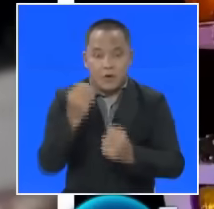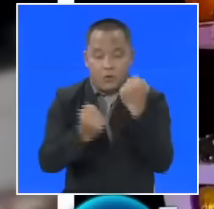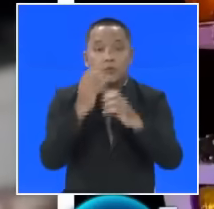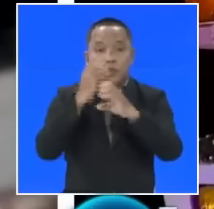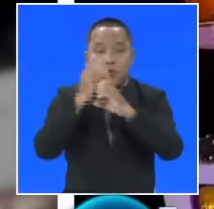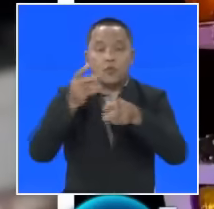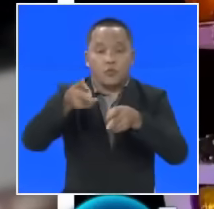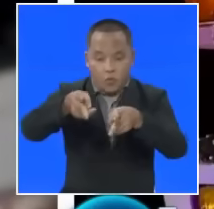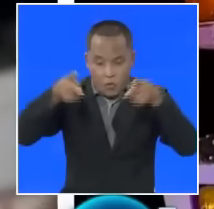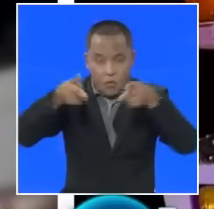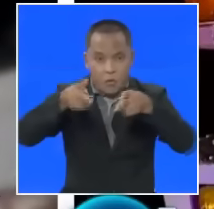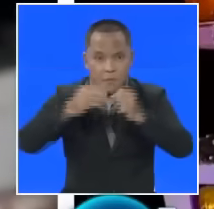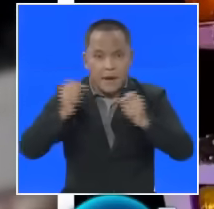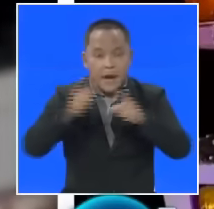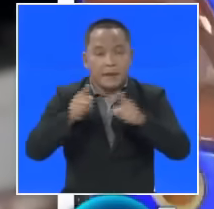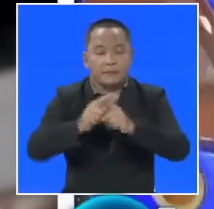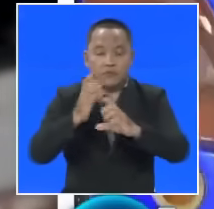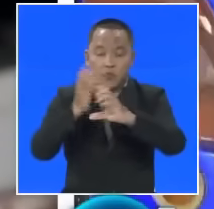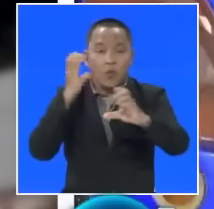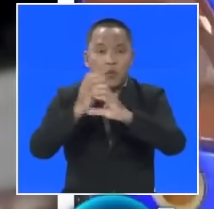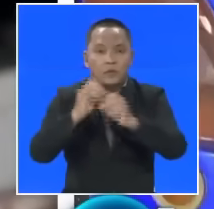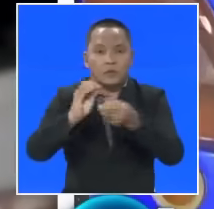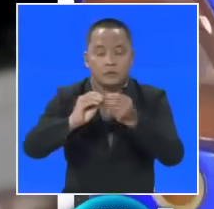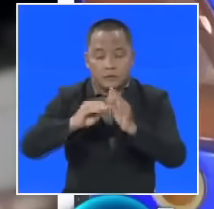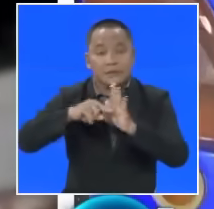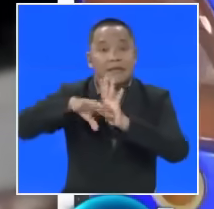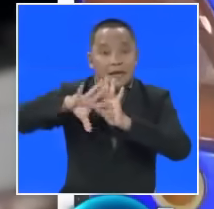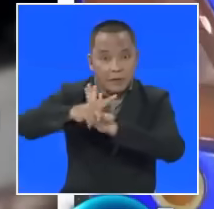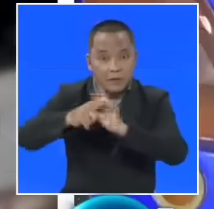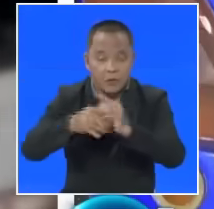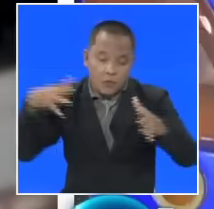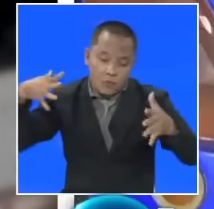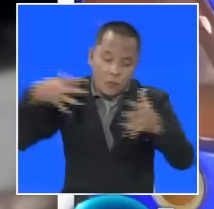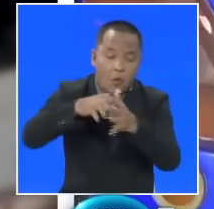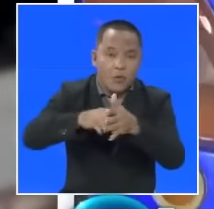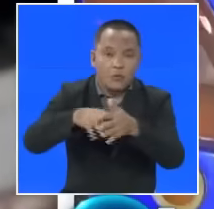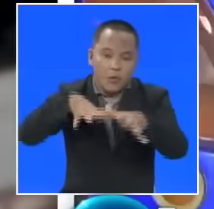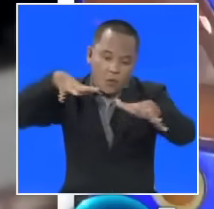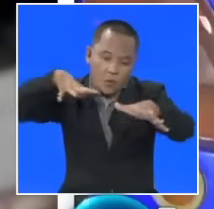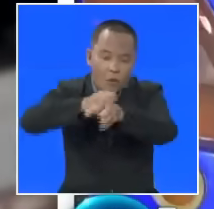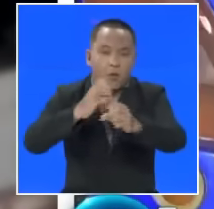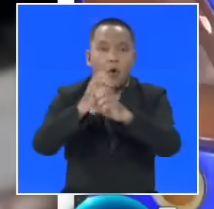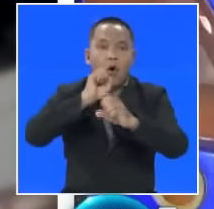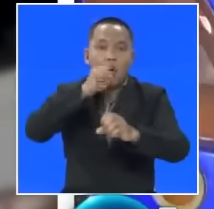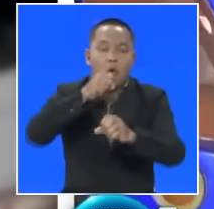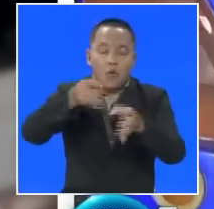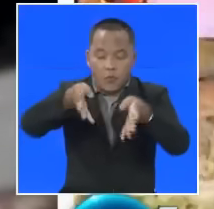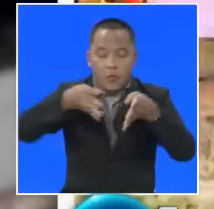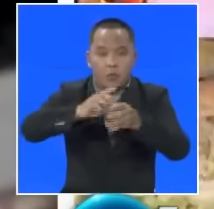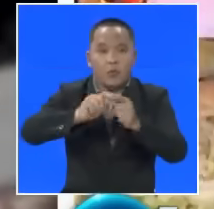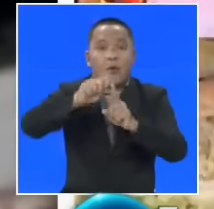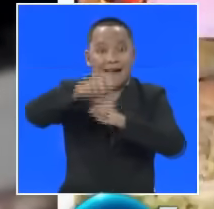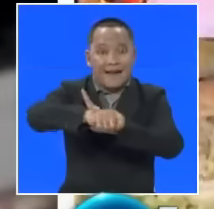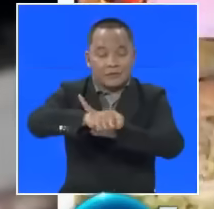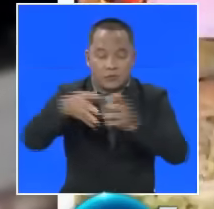บัส2ชั้นโดยสารแบบไม่ประจำทางทะเบียนจังหวัดชัยภูมิชนมุดท้ายเข้ากันกับรถบรรทุก6ล้อทะเบียนนคร